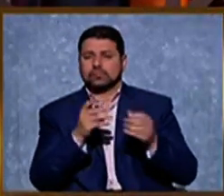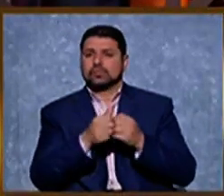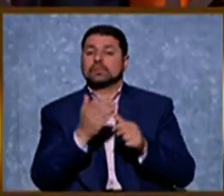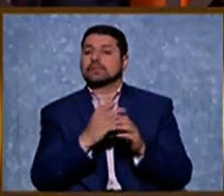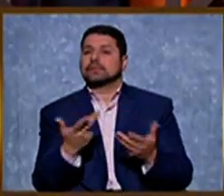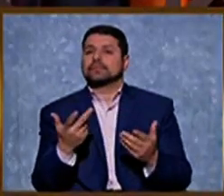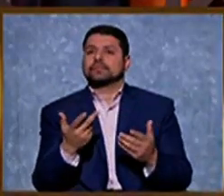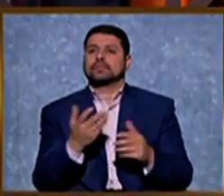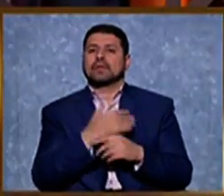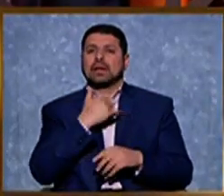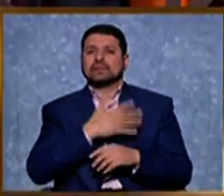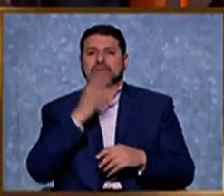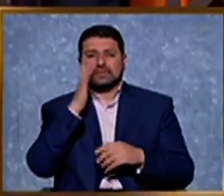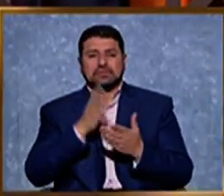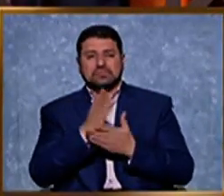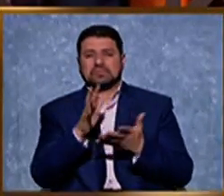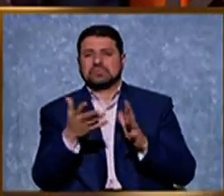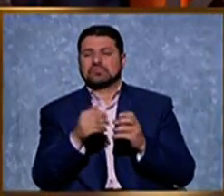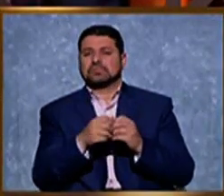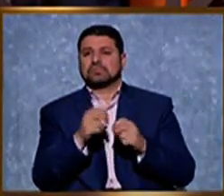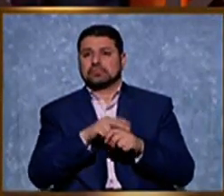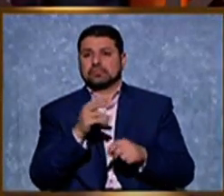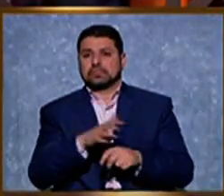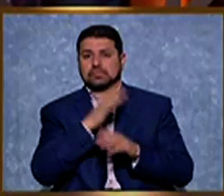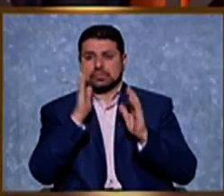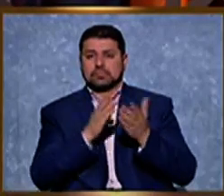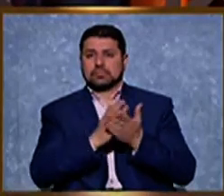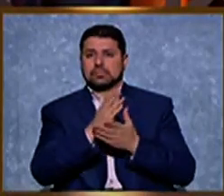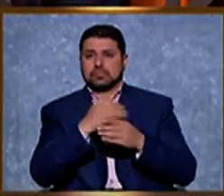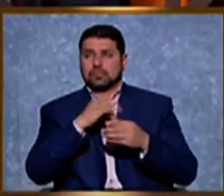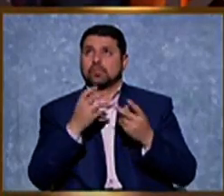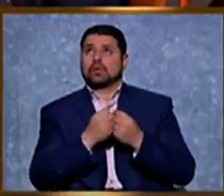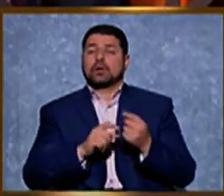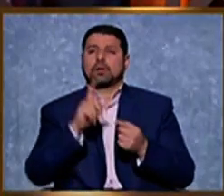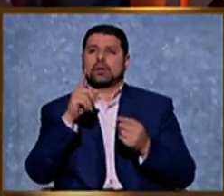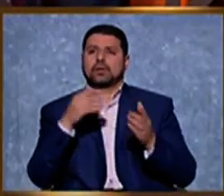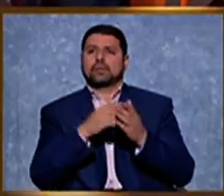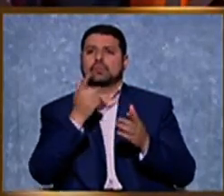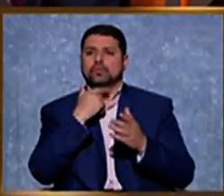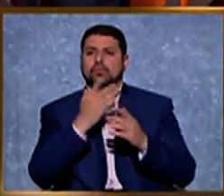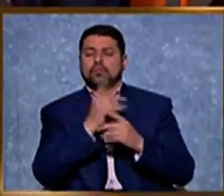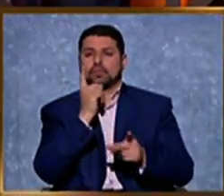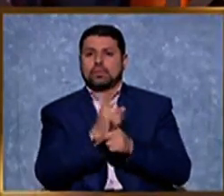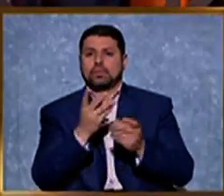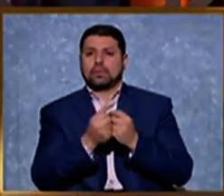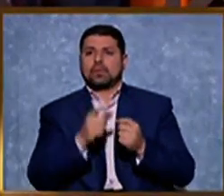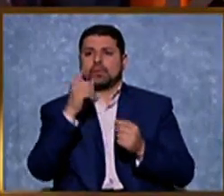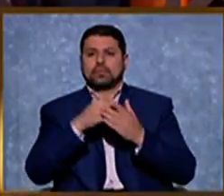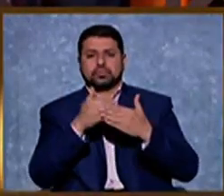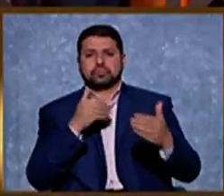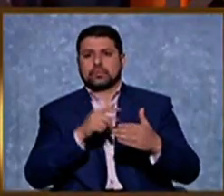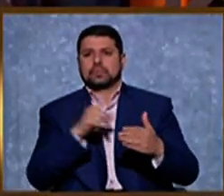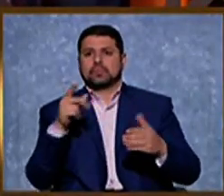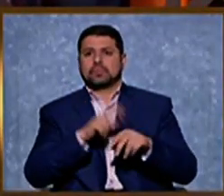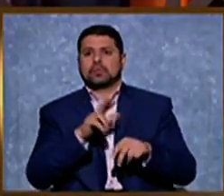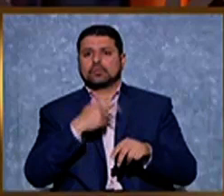ليه؟ ما انا مش حاسه بلذه في الصلاه. لو شعرت بلذه المناجاه مع الله وانني في لقاء مع الله مش هقطع الصلاه ابدا.